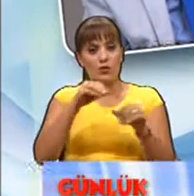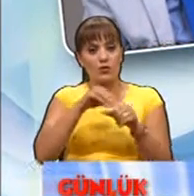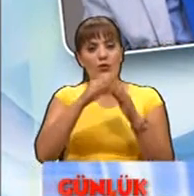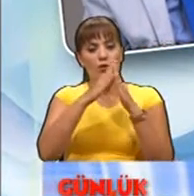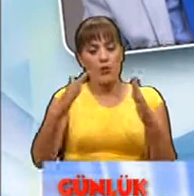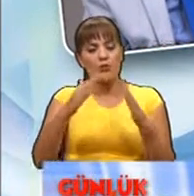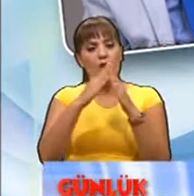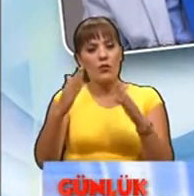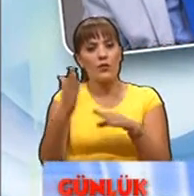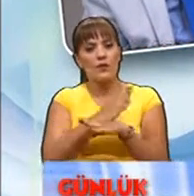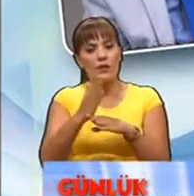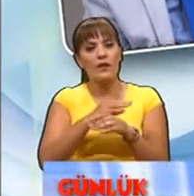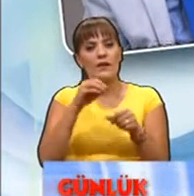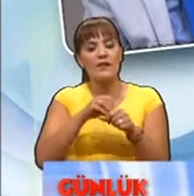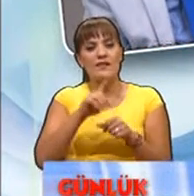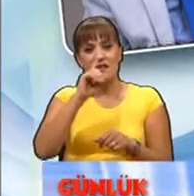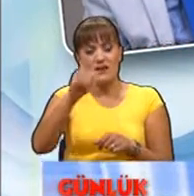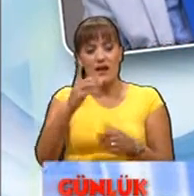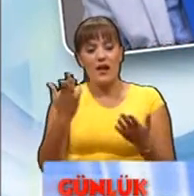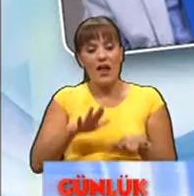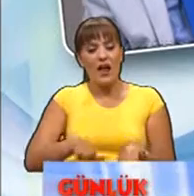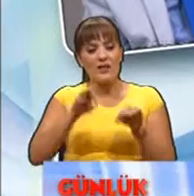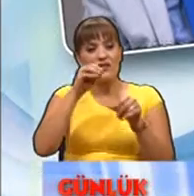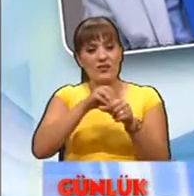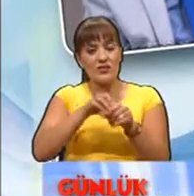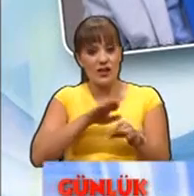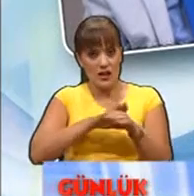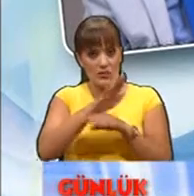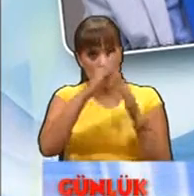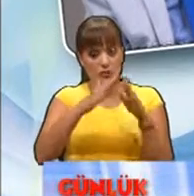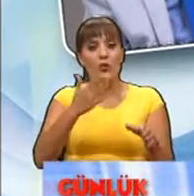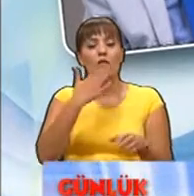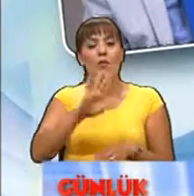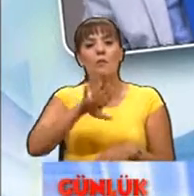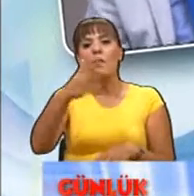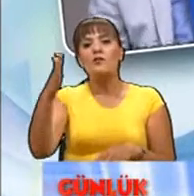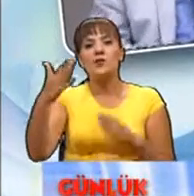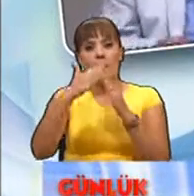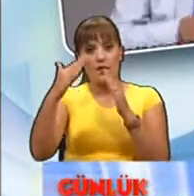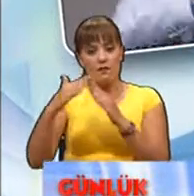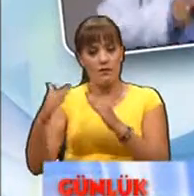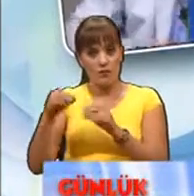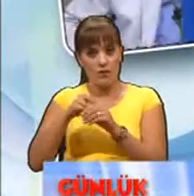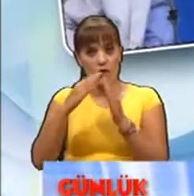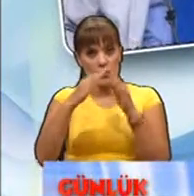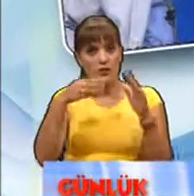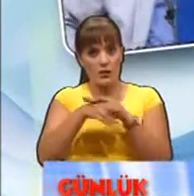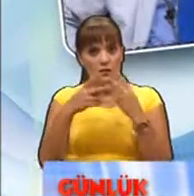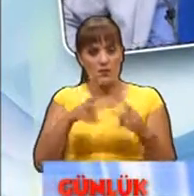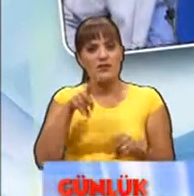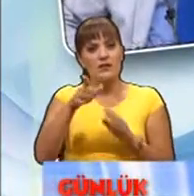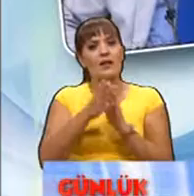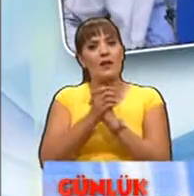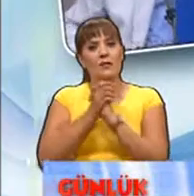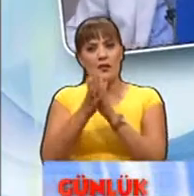kastımız, konut ve konut eşyasından kastımız sadece hali hazırda içinde yaşanılan konut mu yoksa başka gayrimenkullerde konuta girebilir mi? Vallahi güzel,